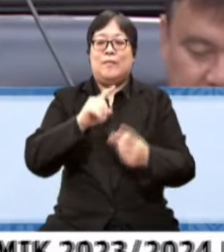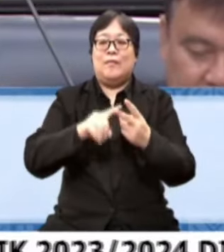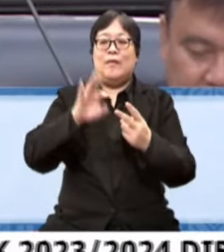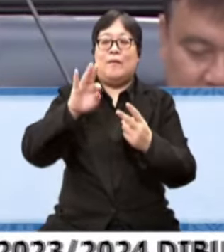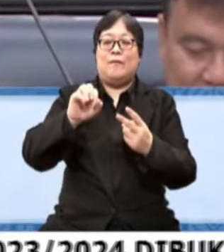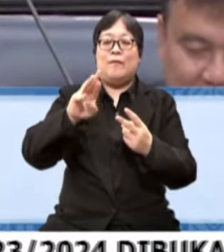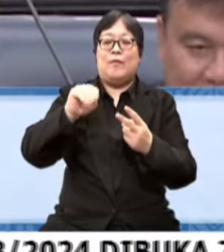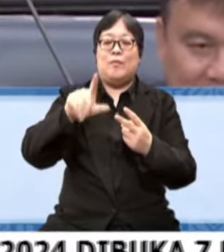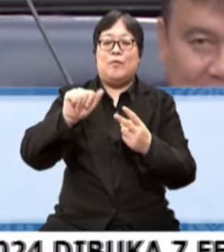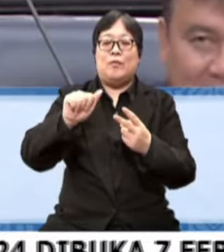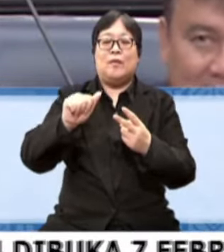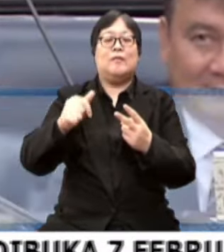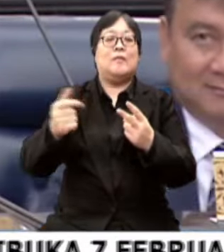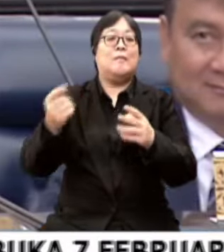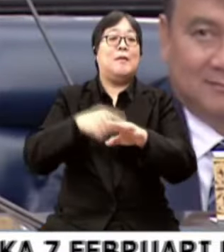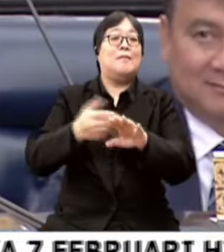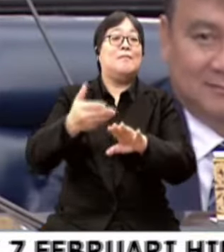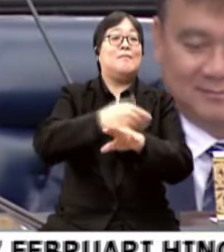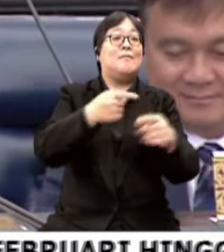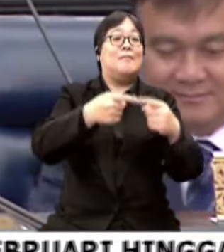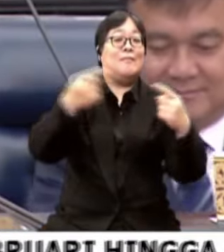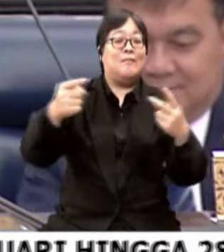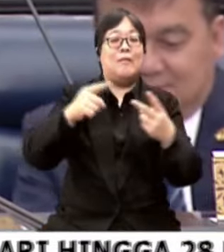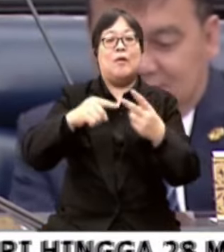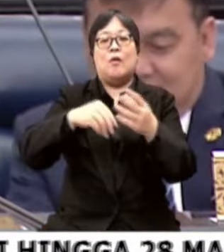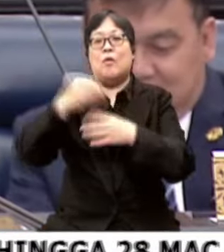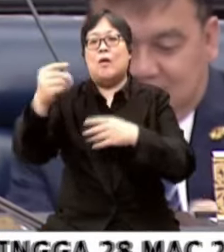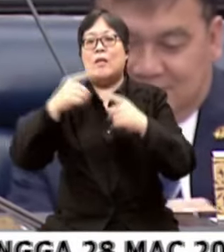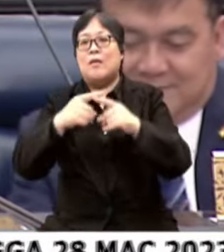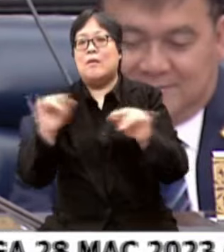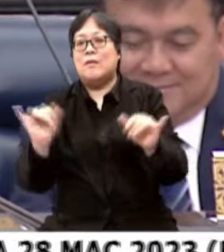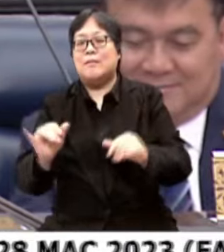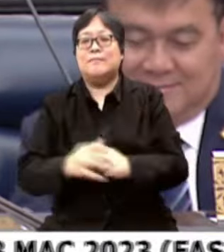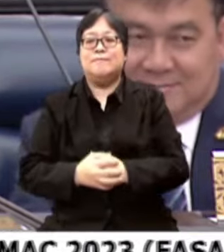sejati di luar hewan